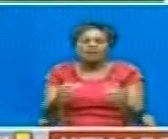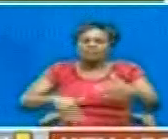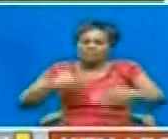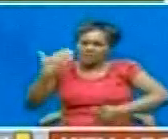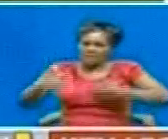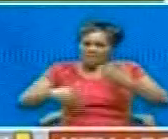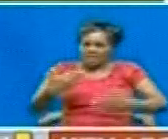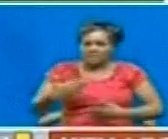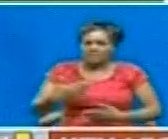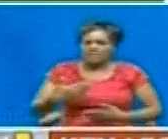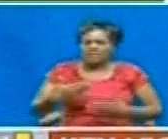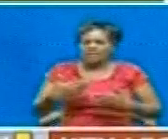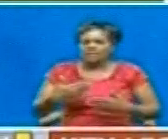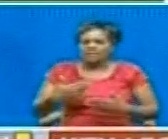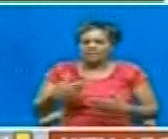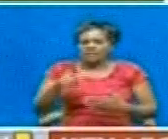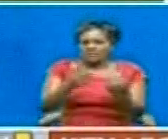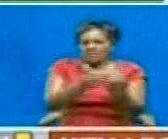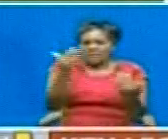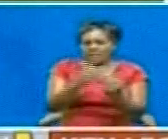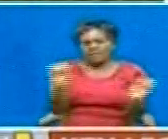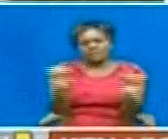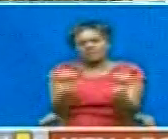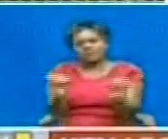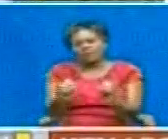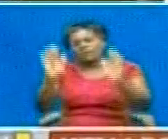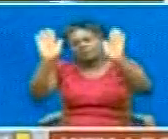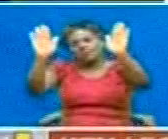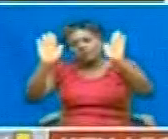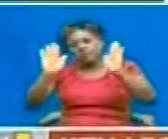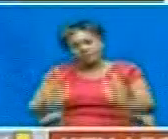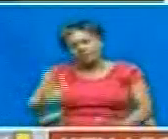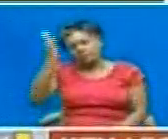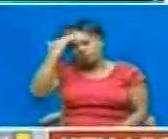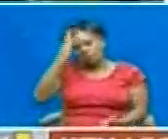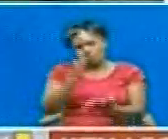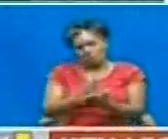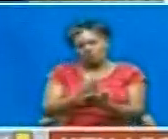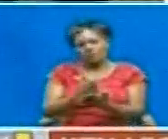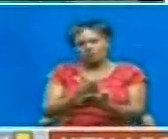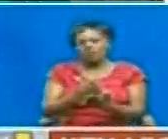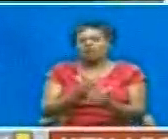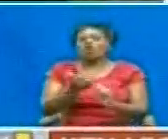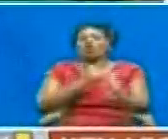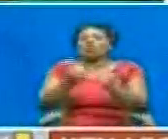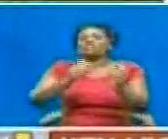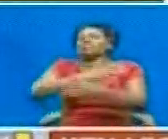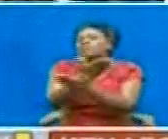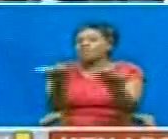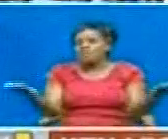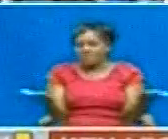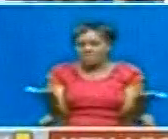unakuta pale maslahi yao hayashughulikiwi. Na ni muhimu tujue ya kwamba mchezo wote, si mpira peke yake, kwa mchezo